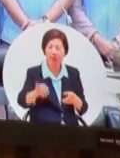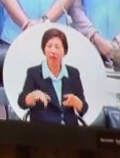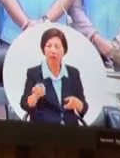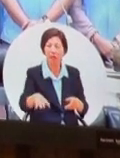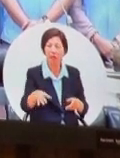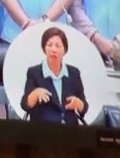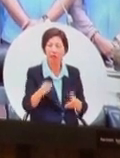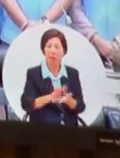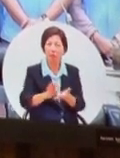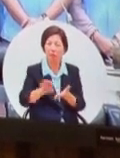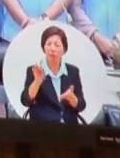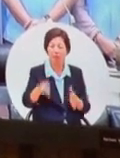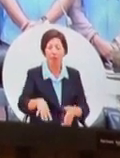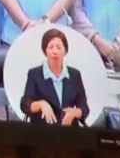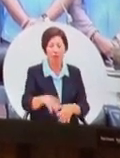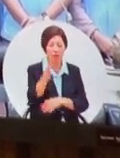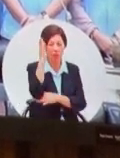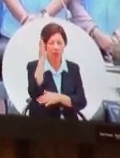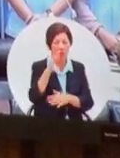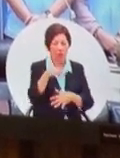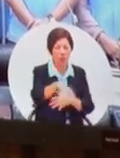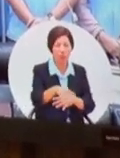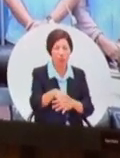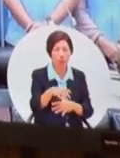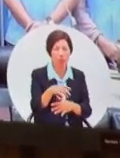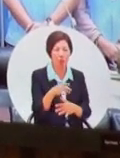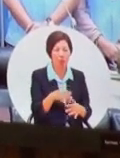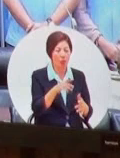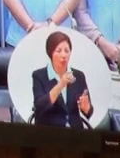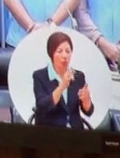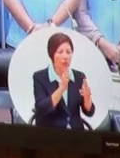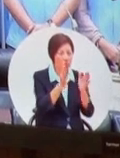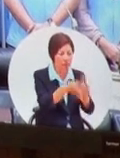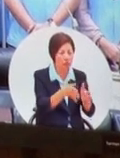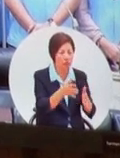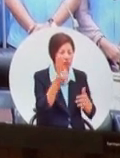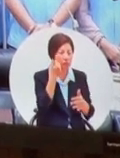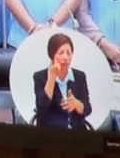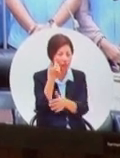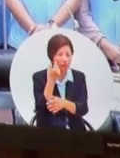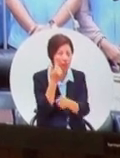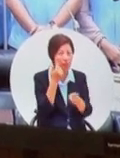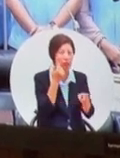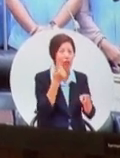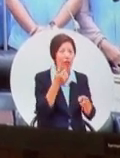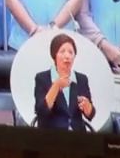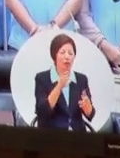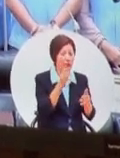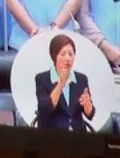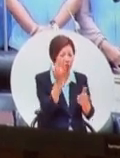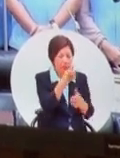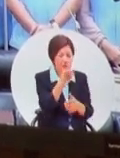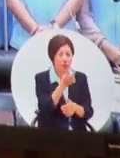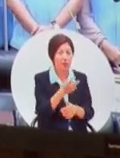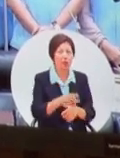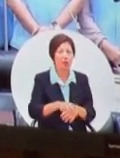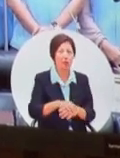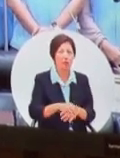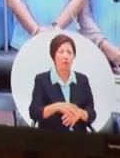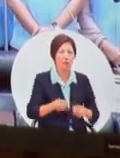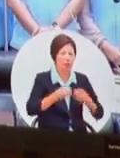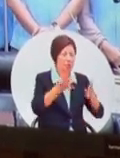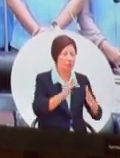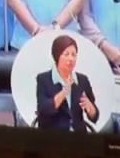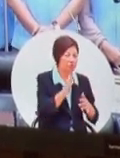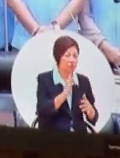任何一个政府机关的人要被调查，说到底问题出在哪里？就凭弃护他们父子两个，就有